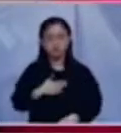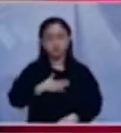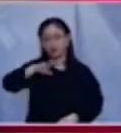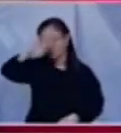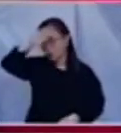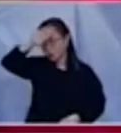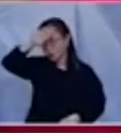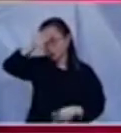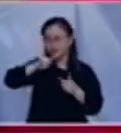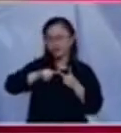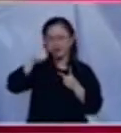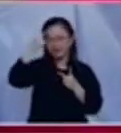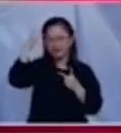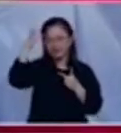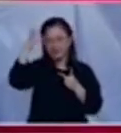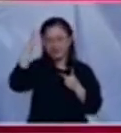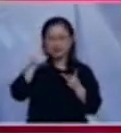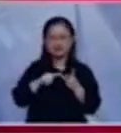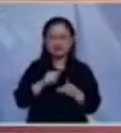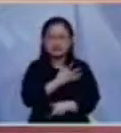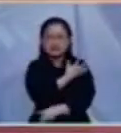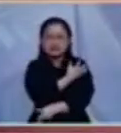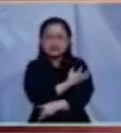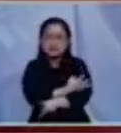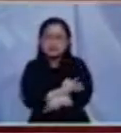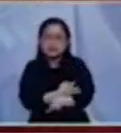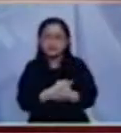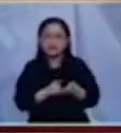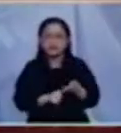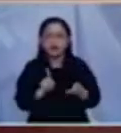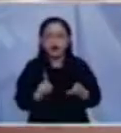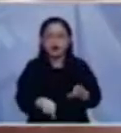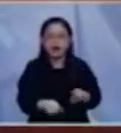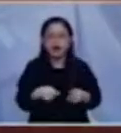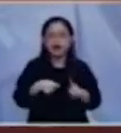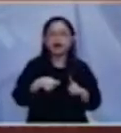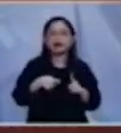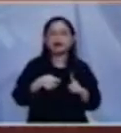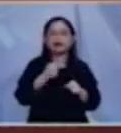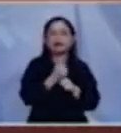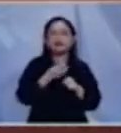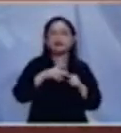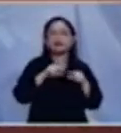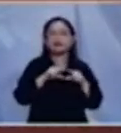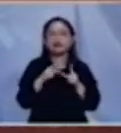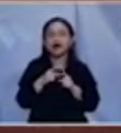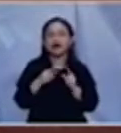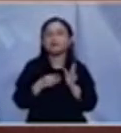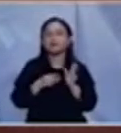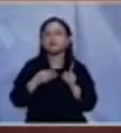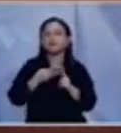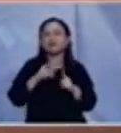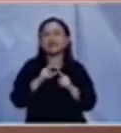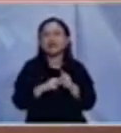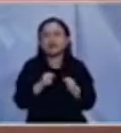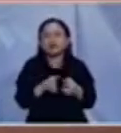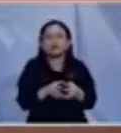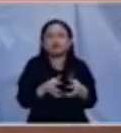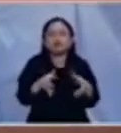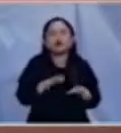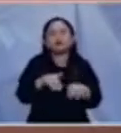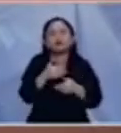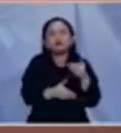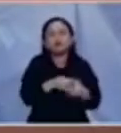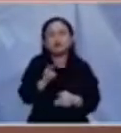demam, sakit kepala, nyeri otot, pembengkakan kelenjar getah bening, ruam pada kulit hingga kelelahan berkepanjangan